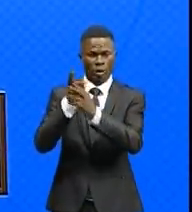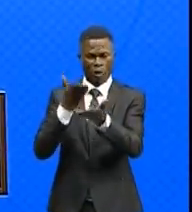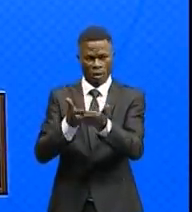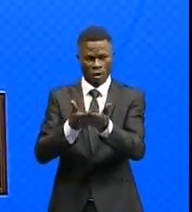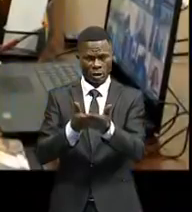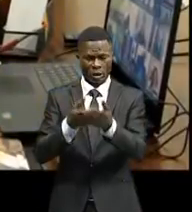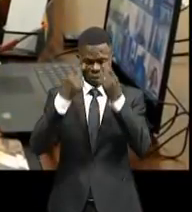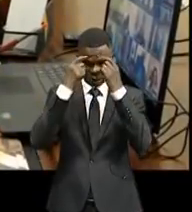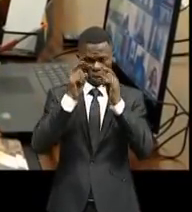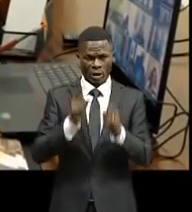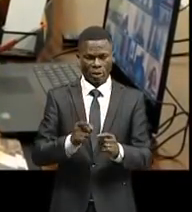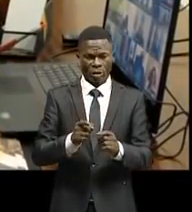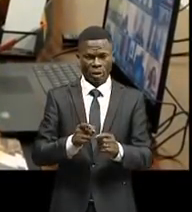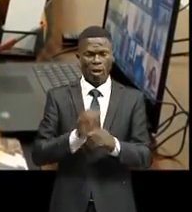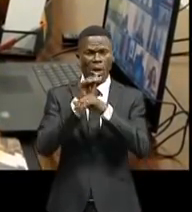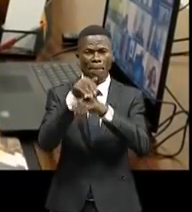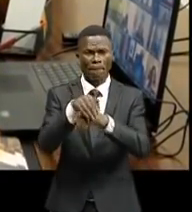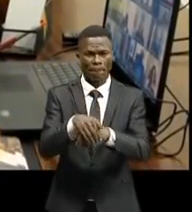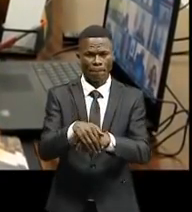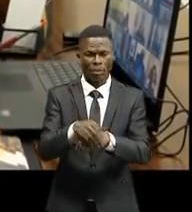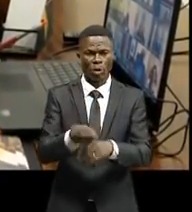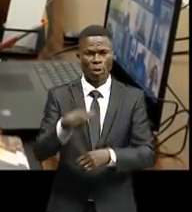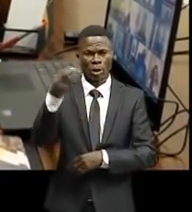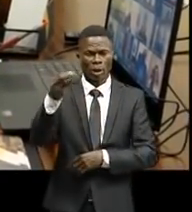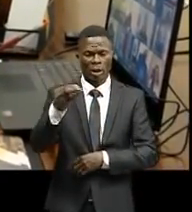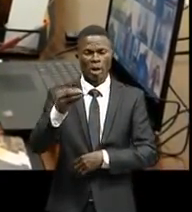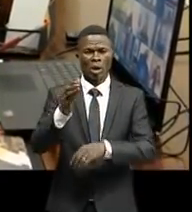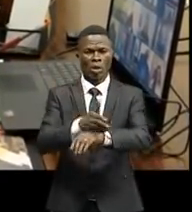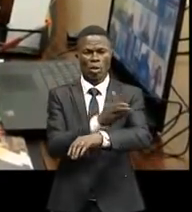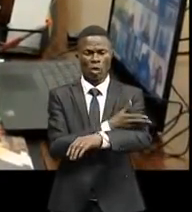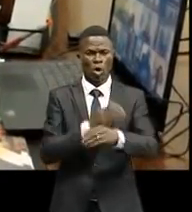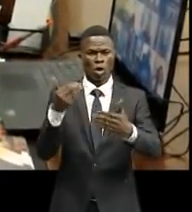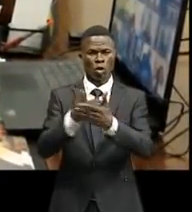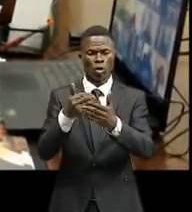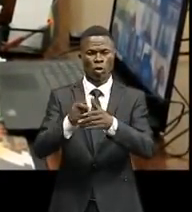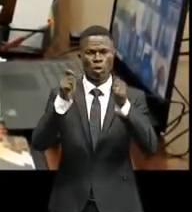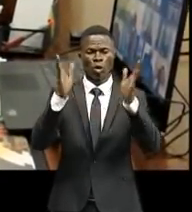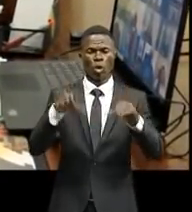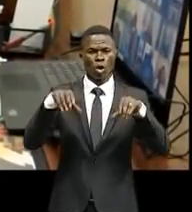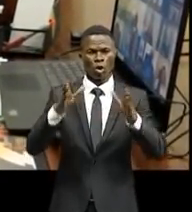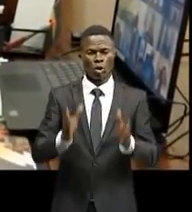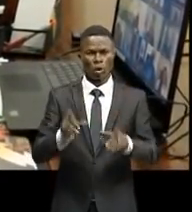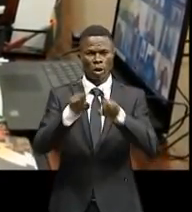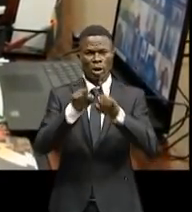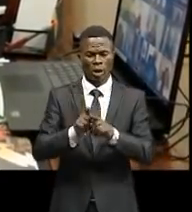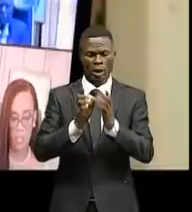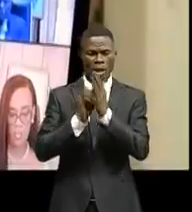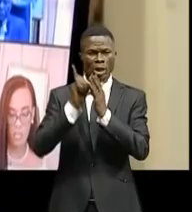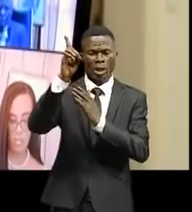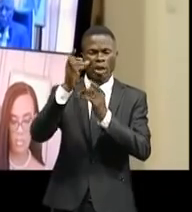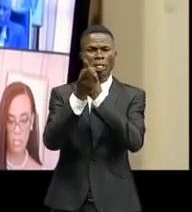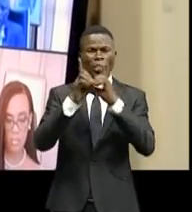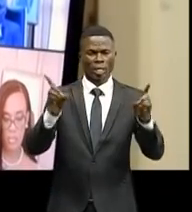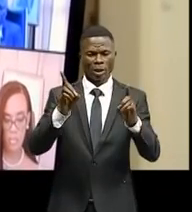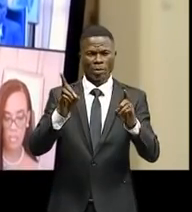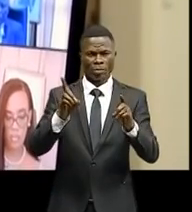a-t-il conclu, contribuera à donner un nouvel envol à la presse congolaise et au rayonnement de la démocratie